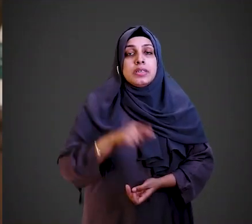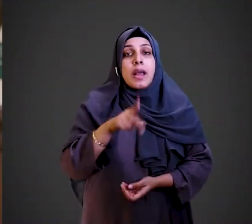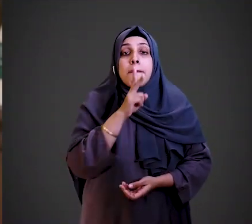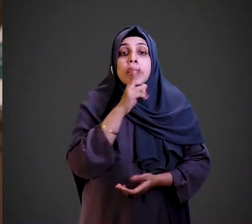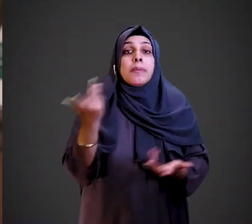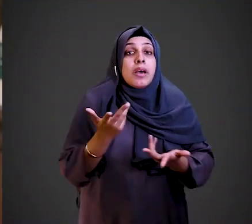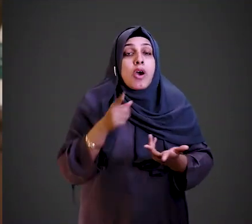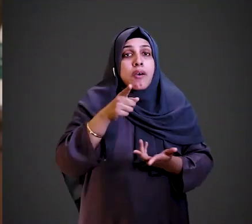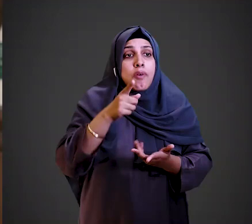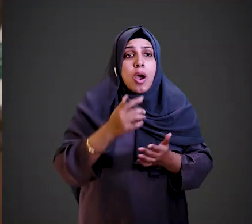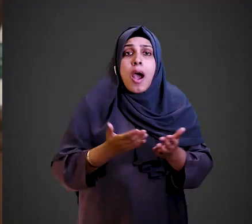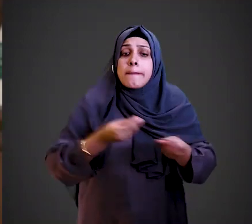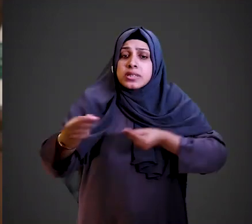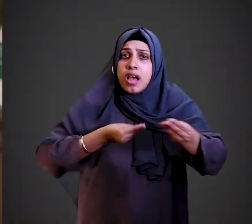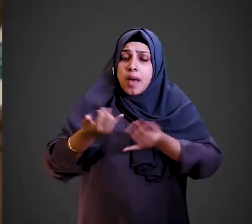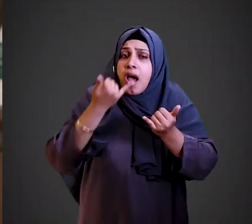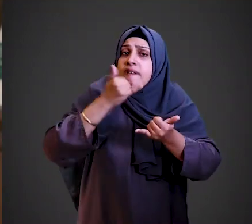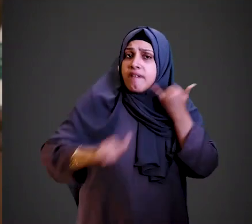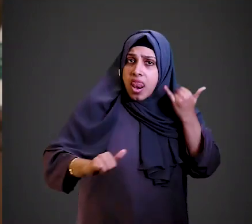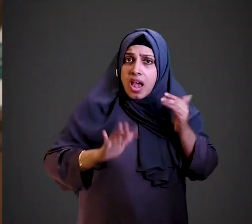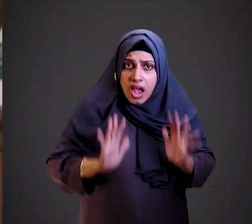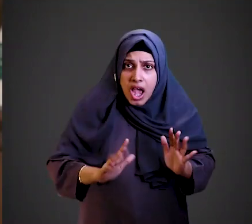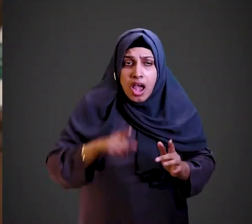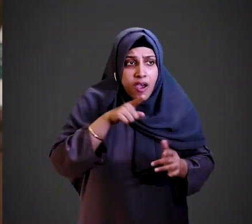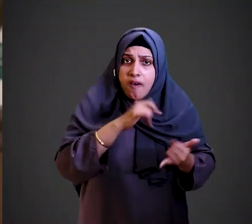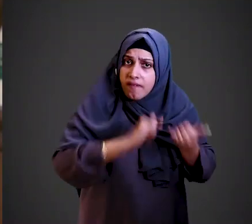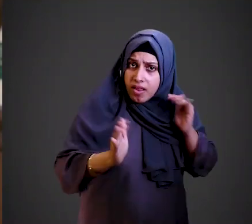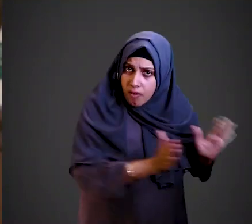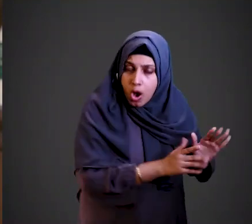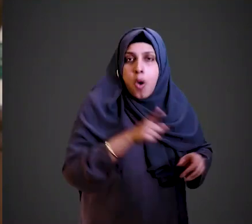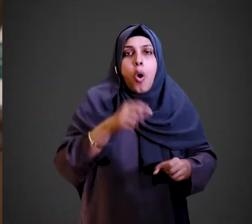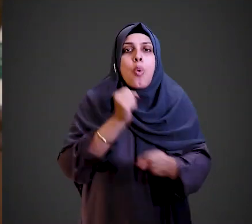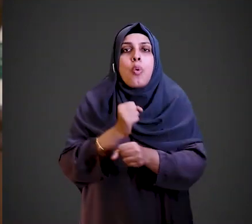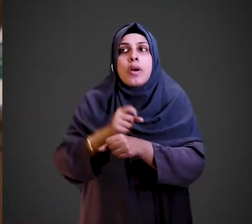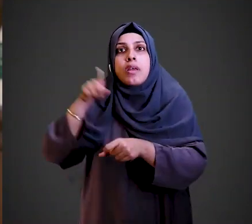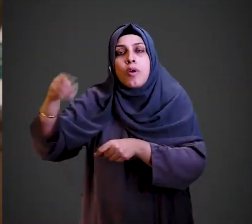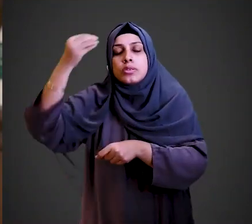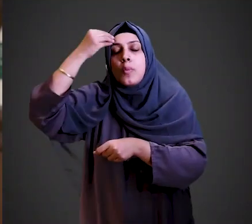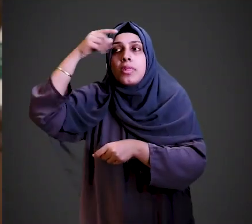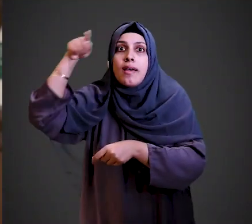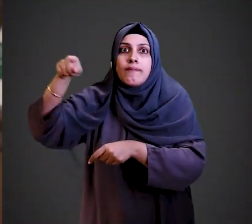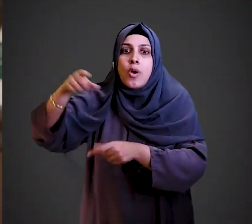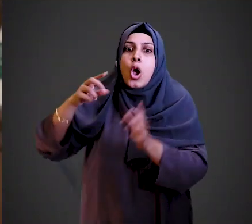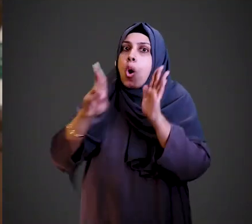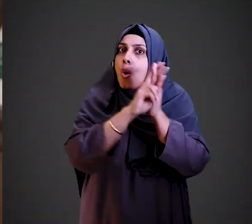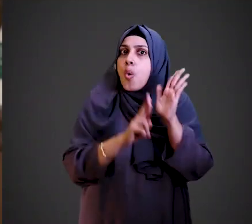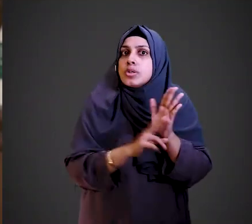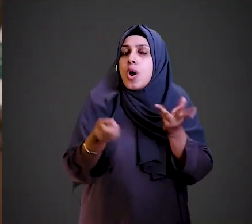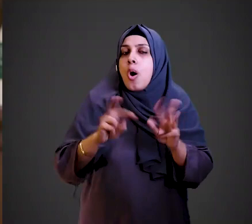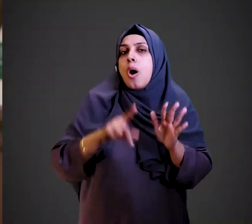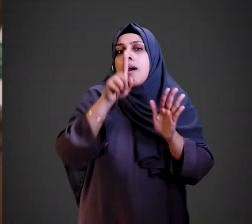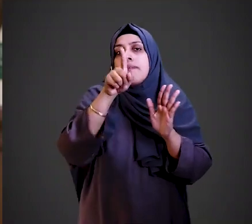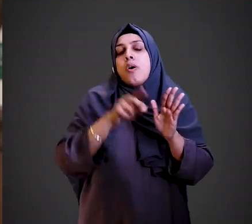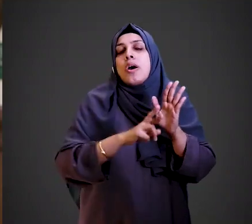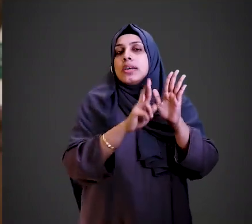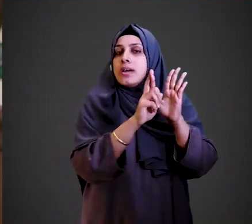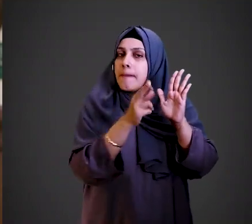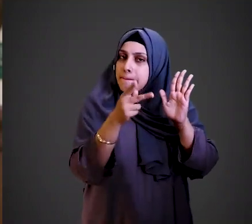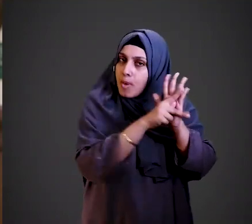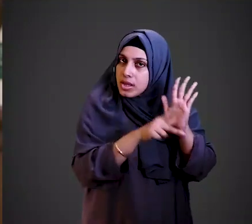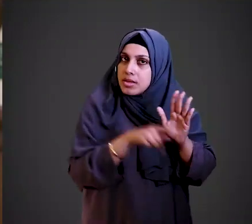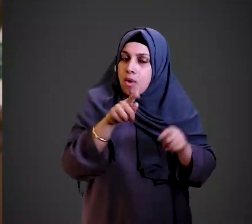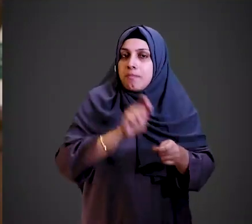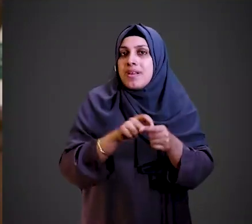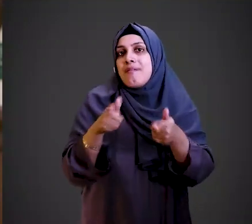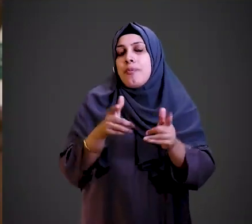کہ مارکیٹ فیلئر جہاں پر آ جاتا ہے وہاں پر حکومت کا ایک رول بن جاتا ہے کہ وہ وہاں پر رولز اینڈ ریگولیشنز کریں. لیکن